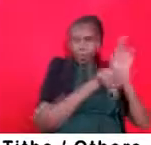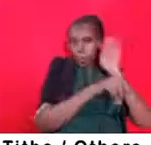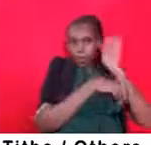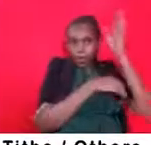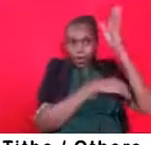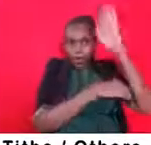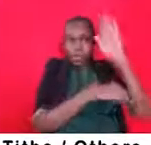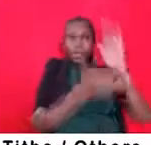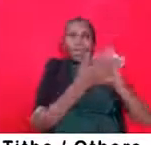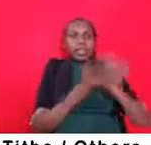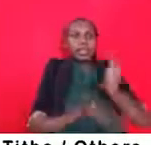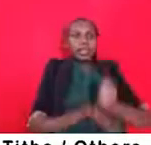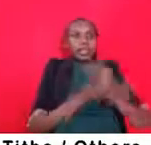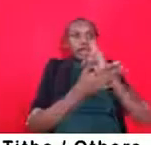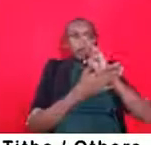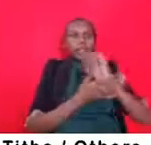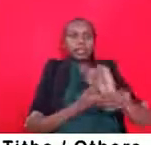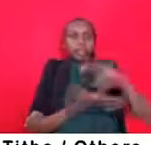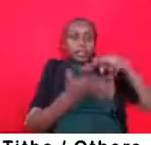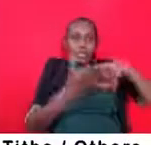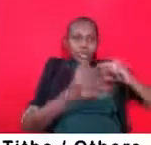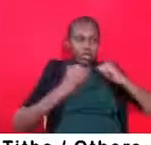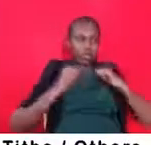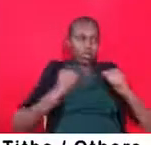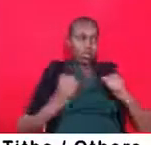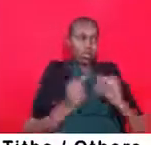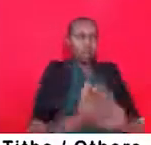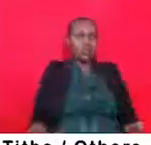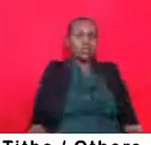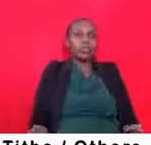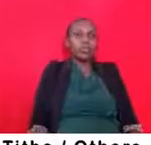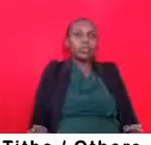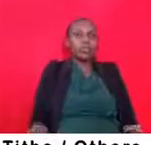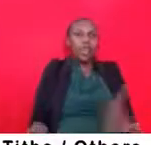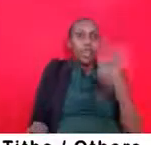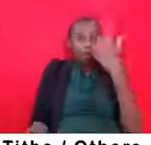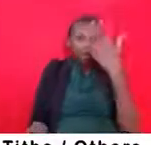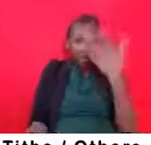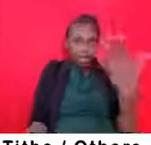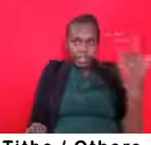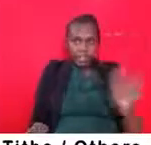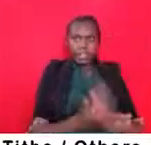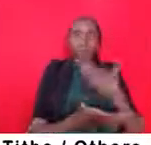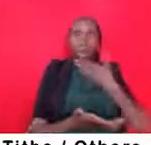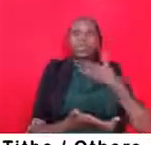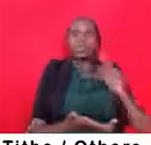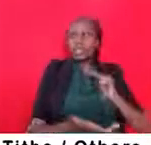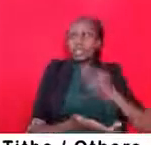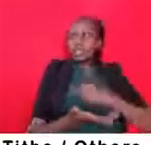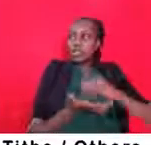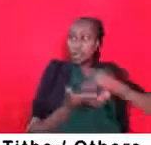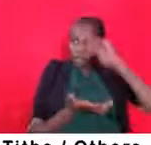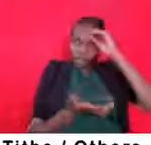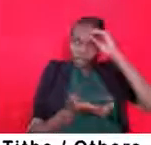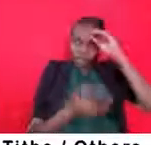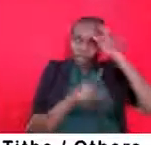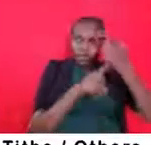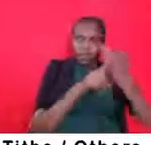ndio itaweza kuwasimamisha. Kuna mambo matatu basi nataka tujifunze leo